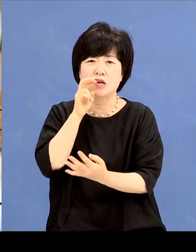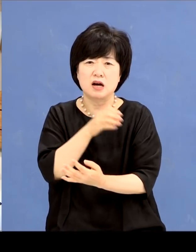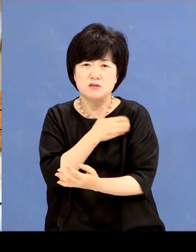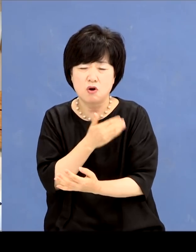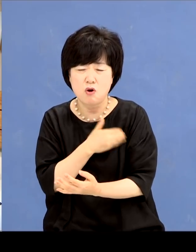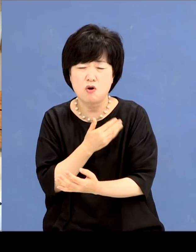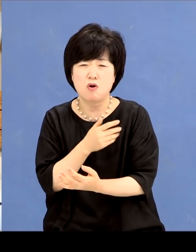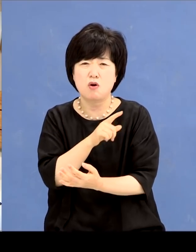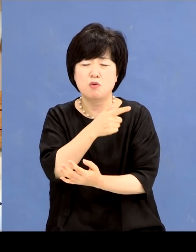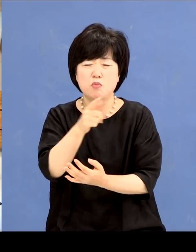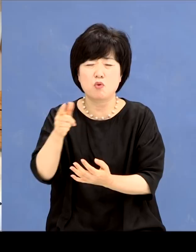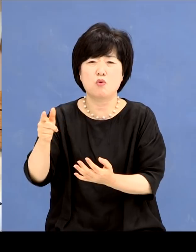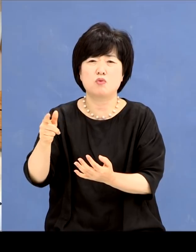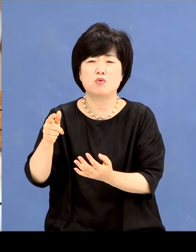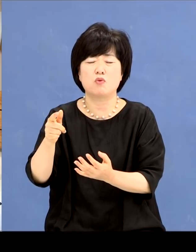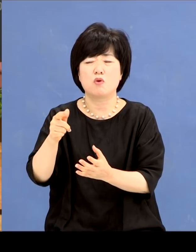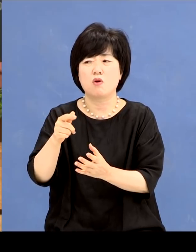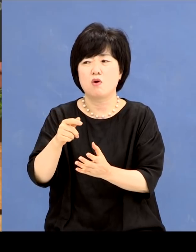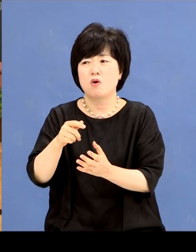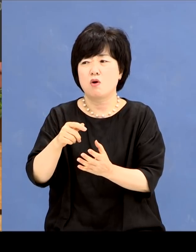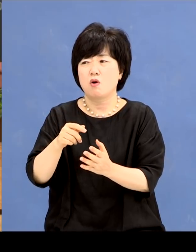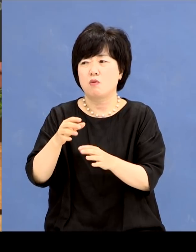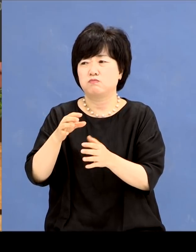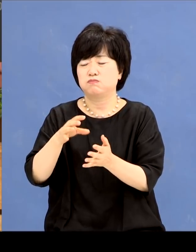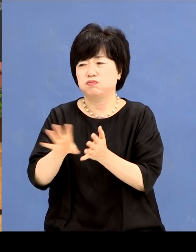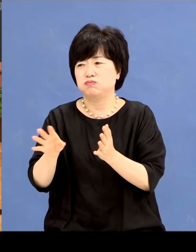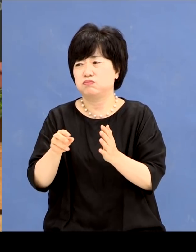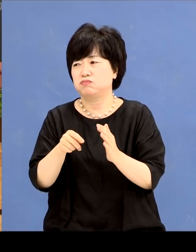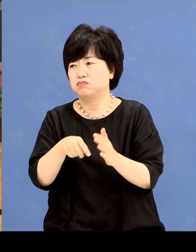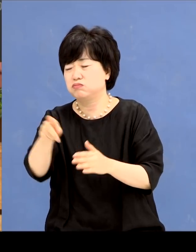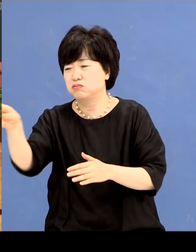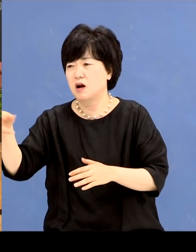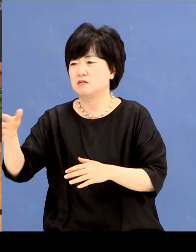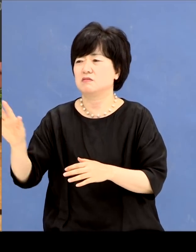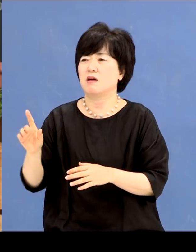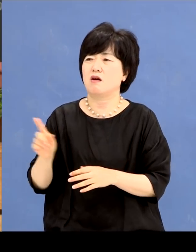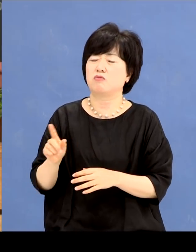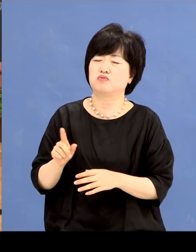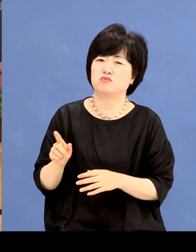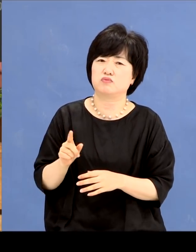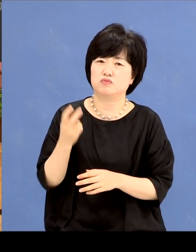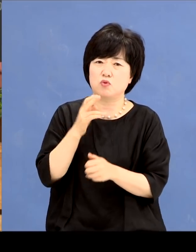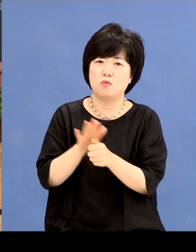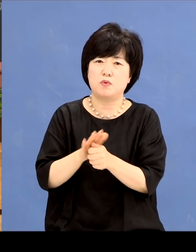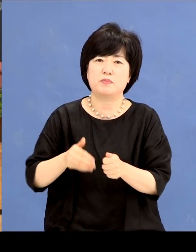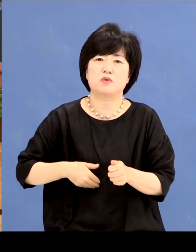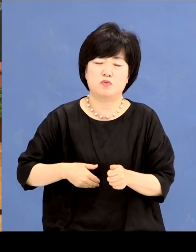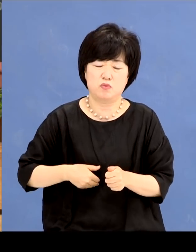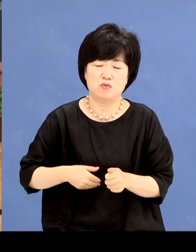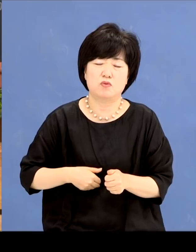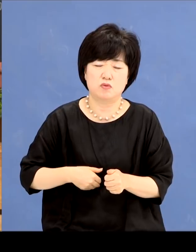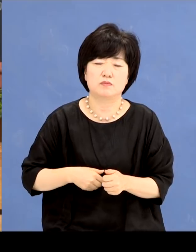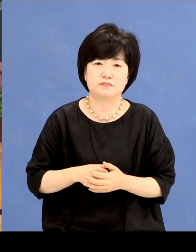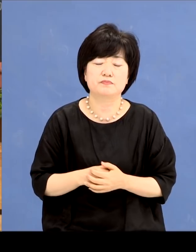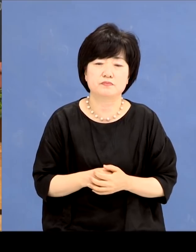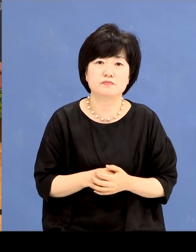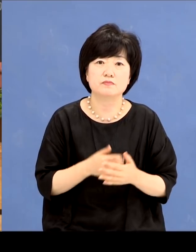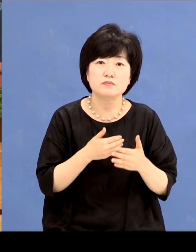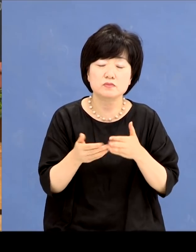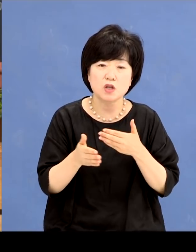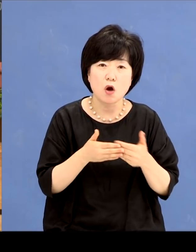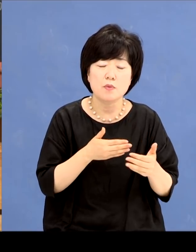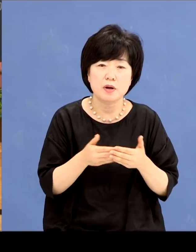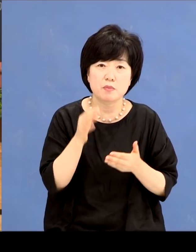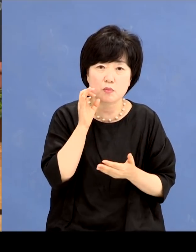범죄 현장으로 갈 수밖에 없는 현실이 있는데 이런 굉장히 좋은 뜻깊은 기업을 만드시고 운영하시는 것 같아요. 지금 어떻습니까? 지금까지 경험해 보신 바로